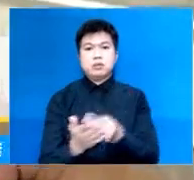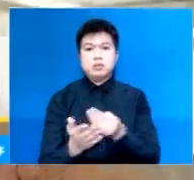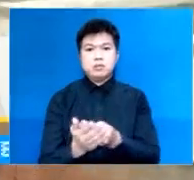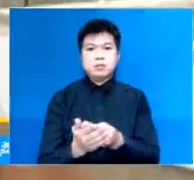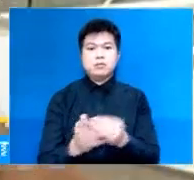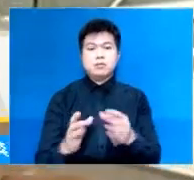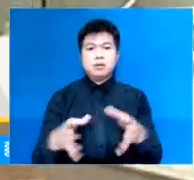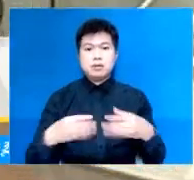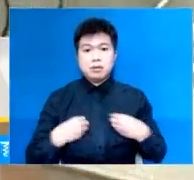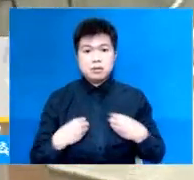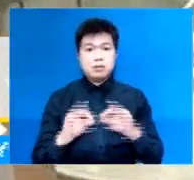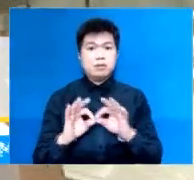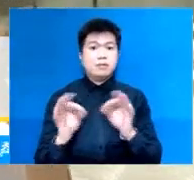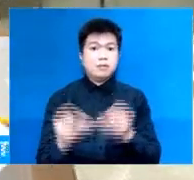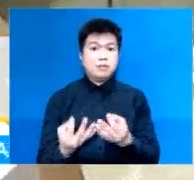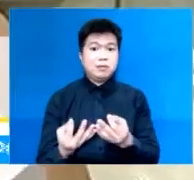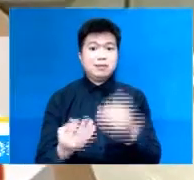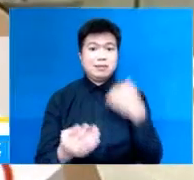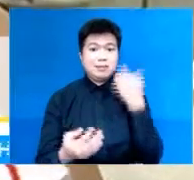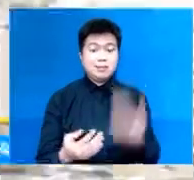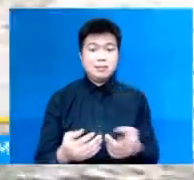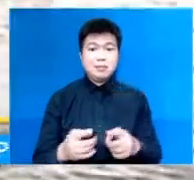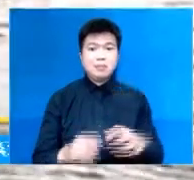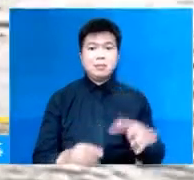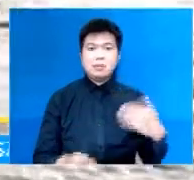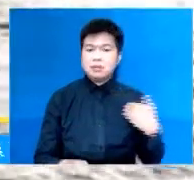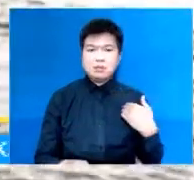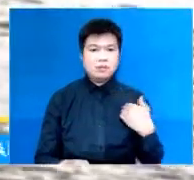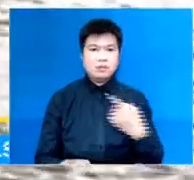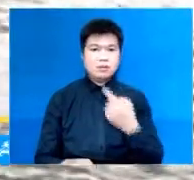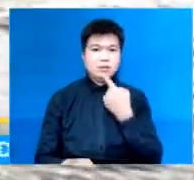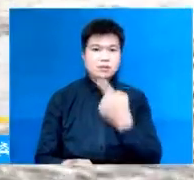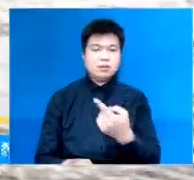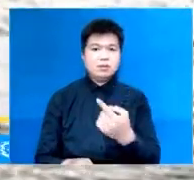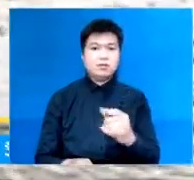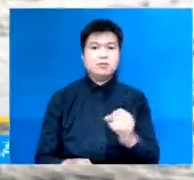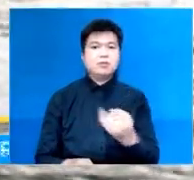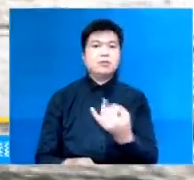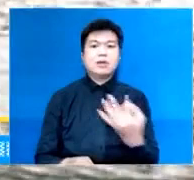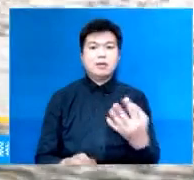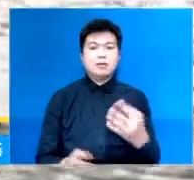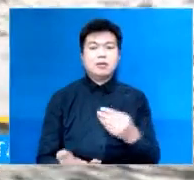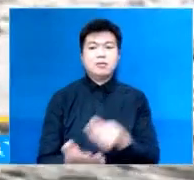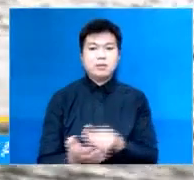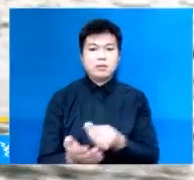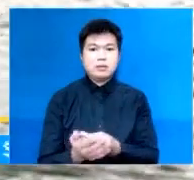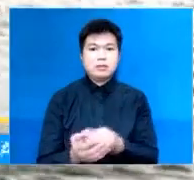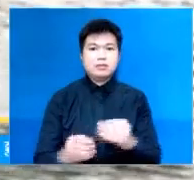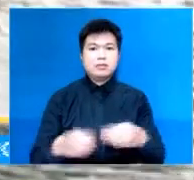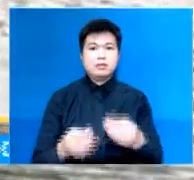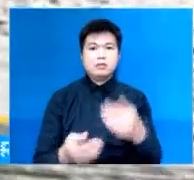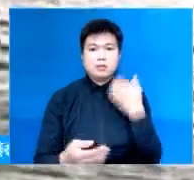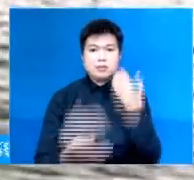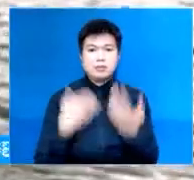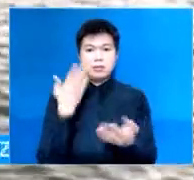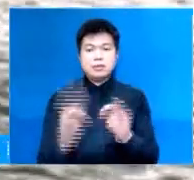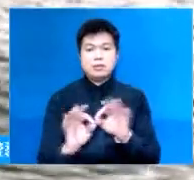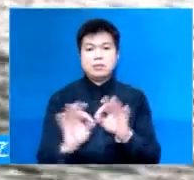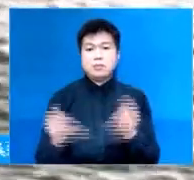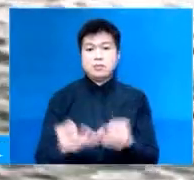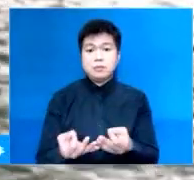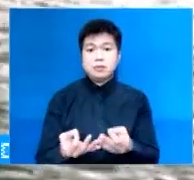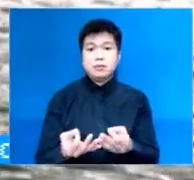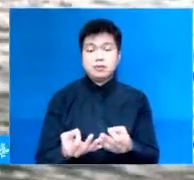pang silang idinedeclare dahil pinag-uusapan pa raw nila ito ng DSWD. At sinagot na rin daw nila